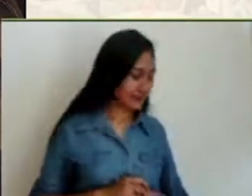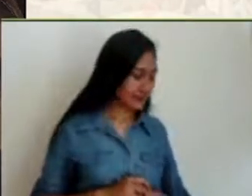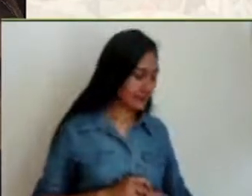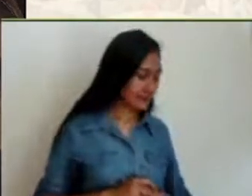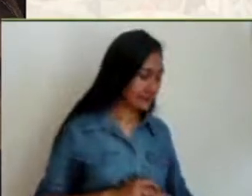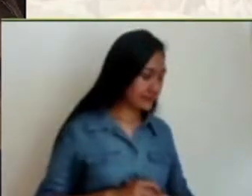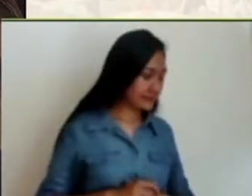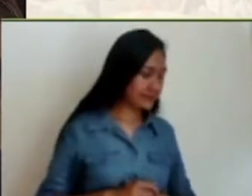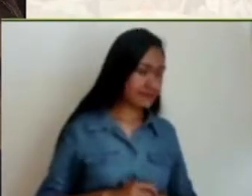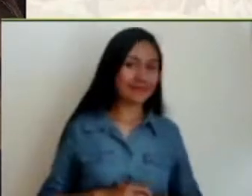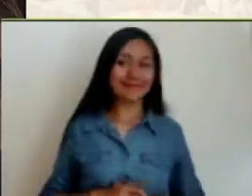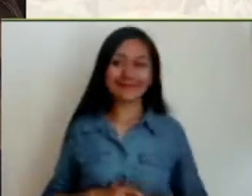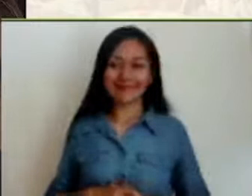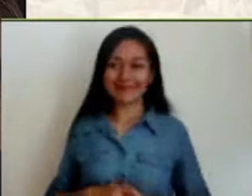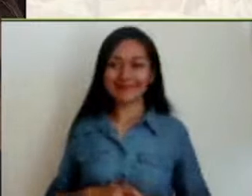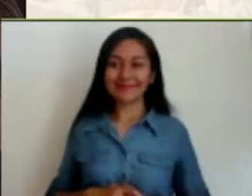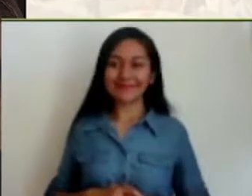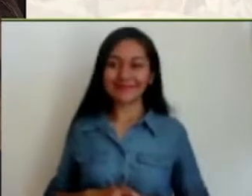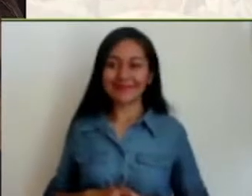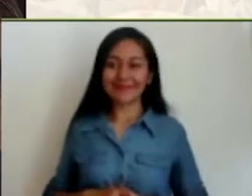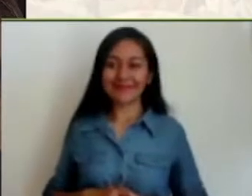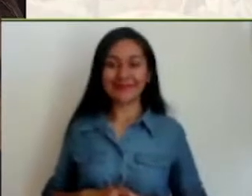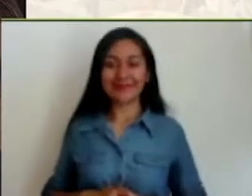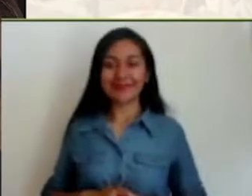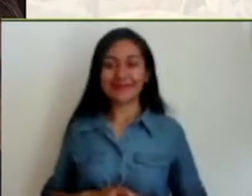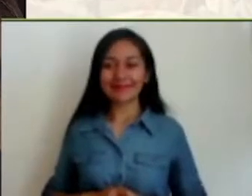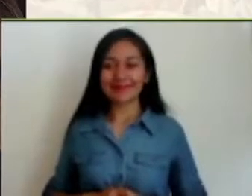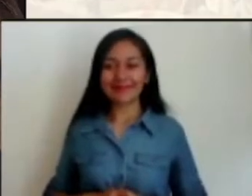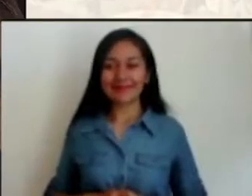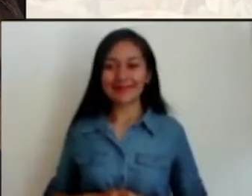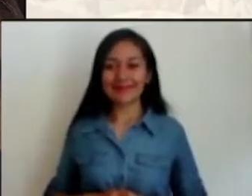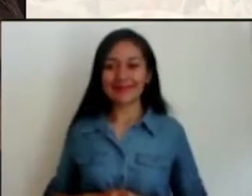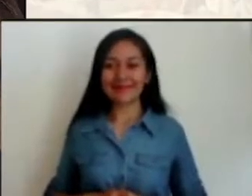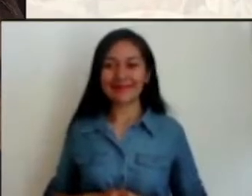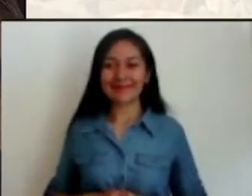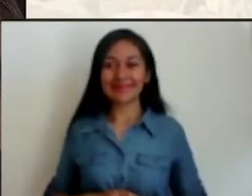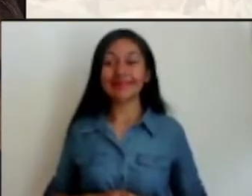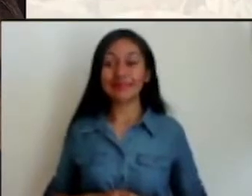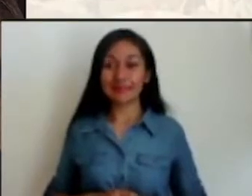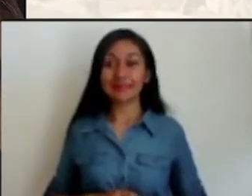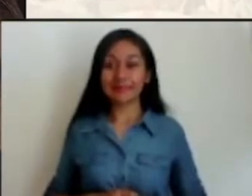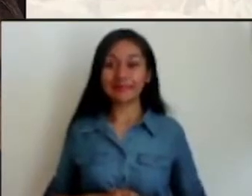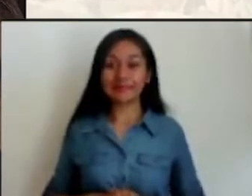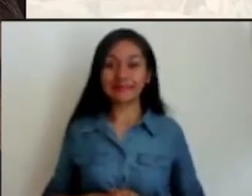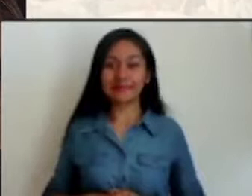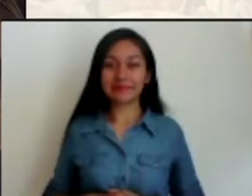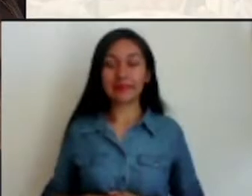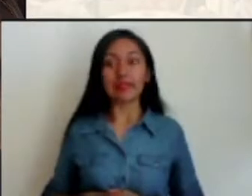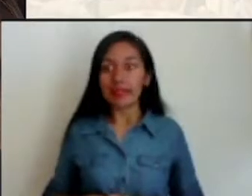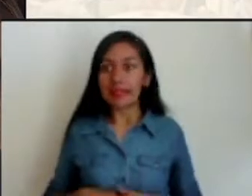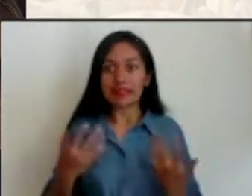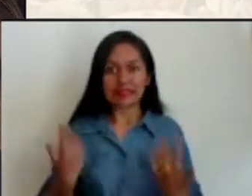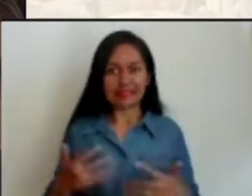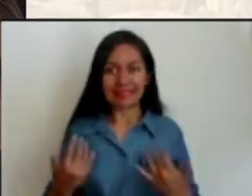secoli l'antagonista di Venezia. Sì, si insiste in che è molto curioso